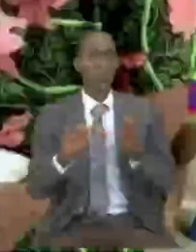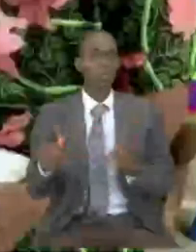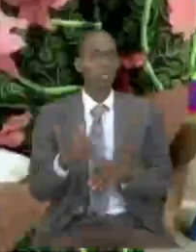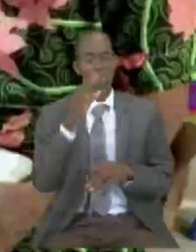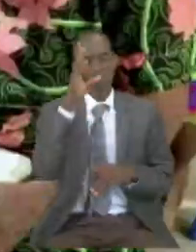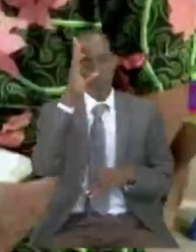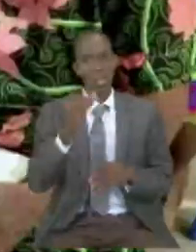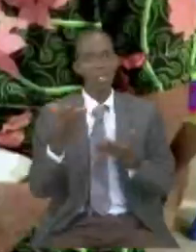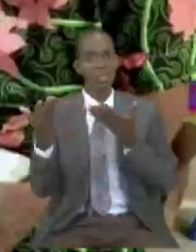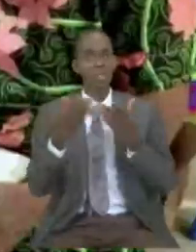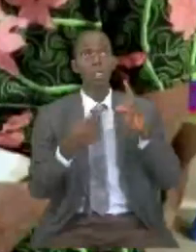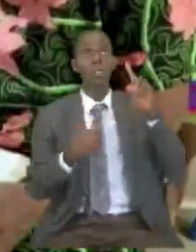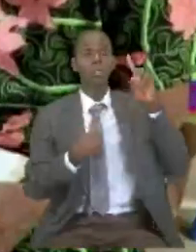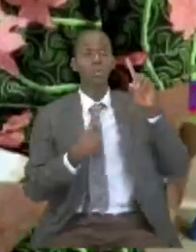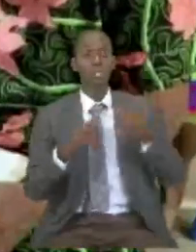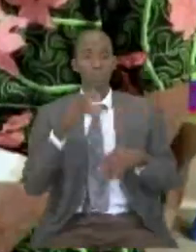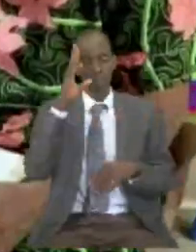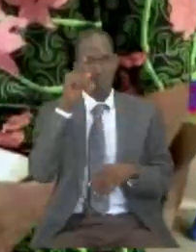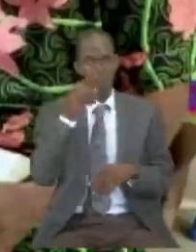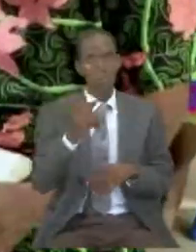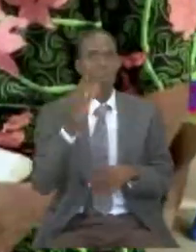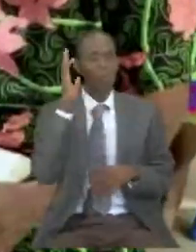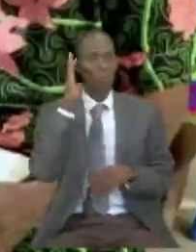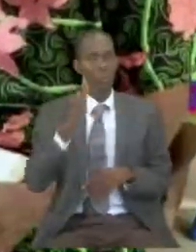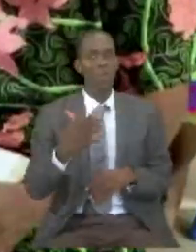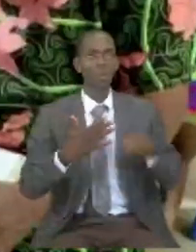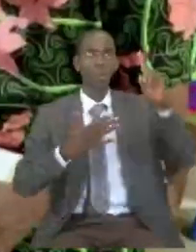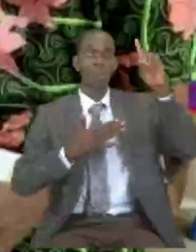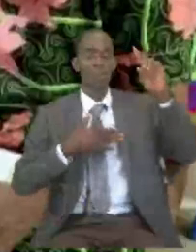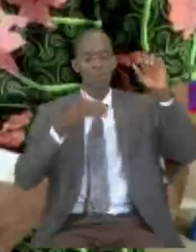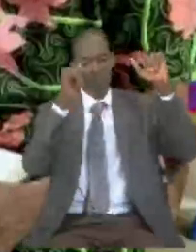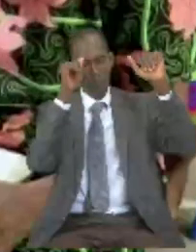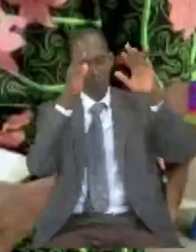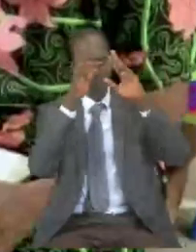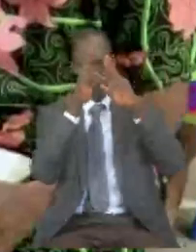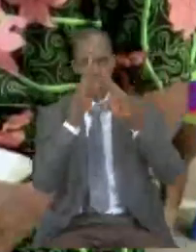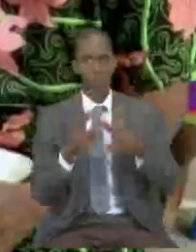me sert, le Père l'honorera.